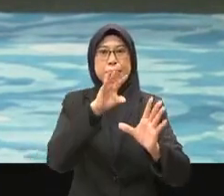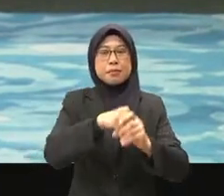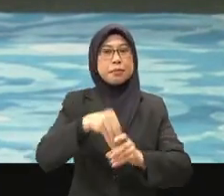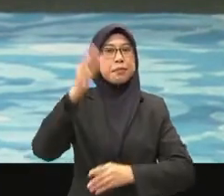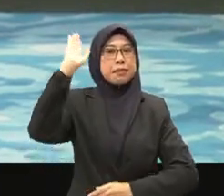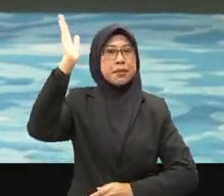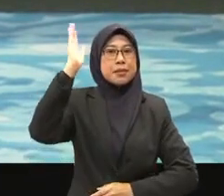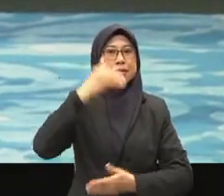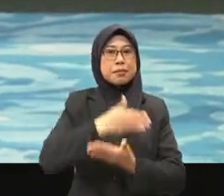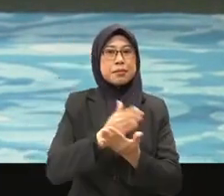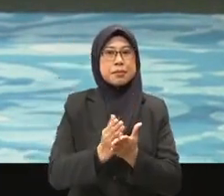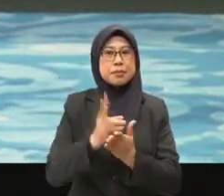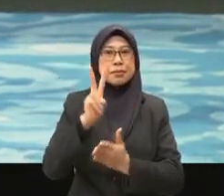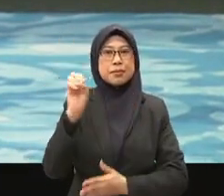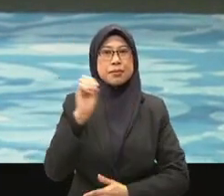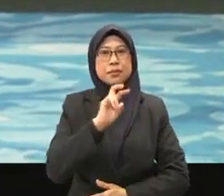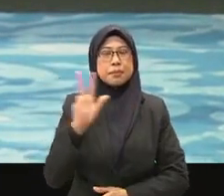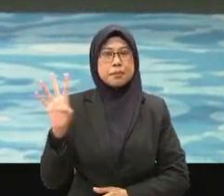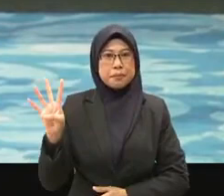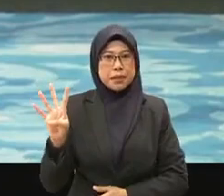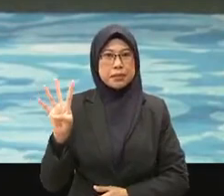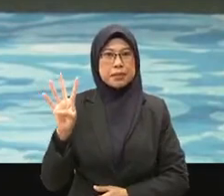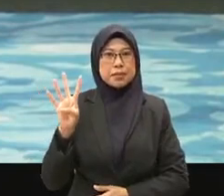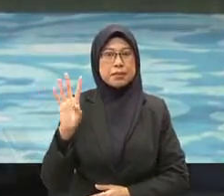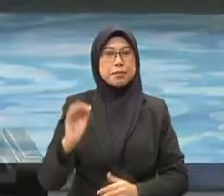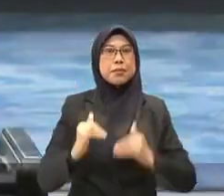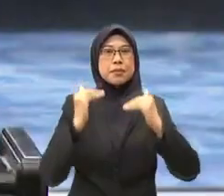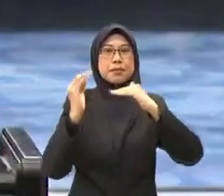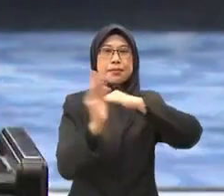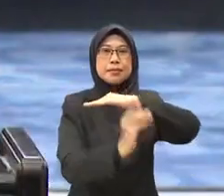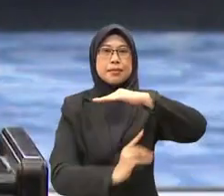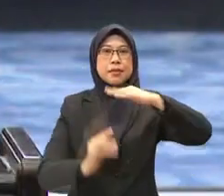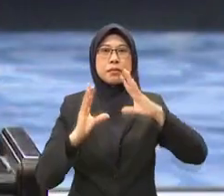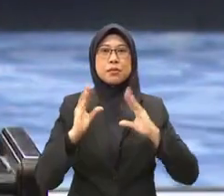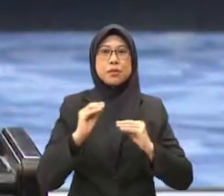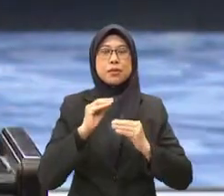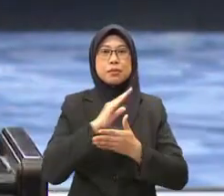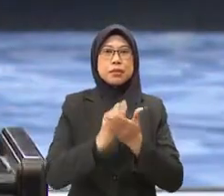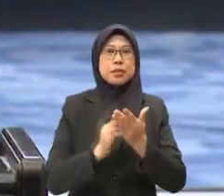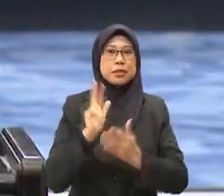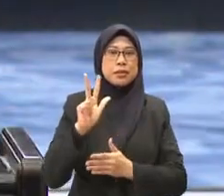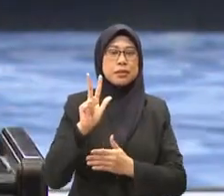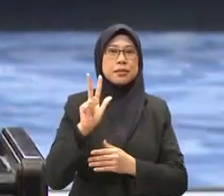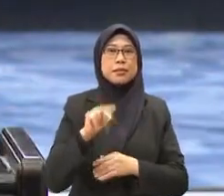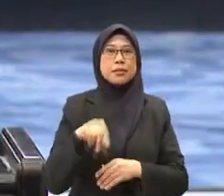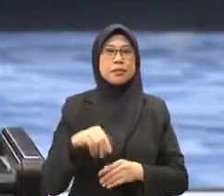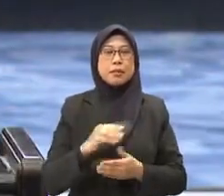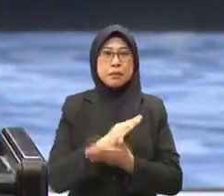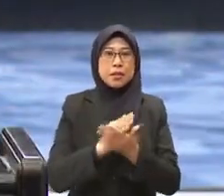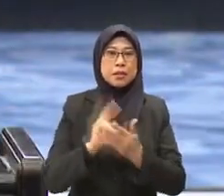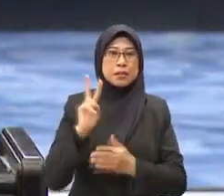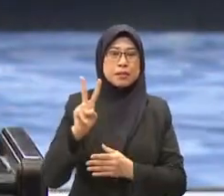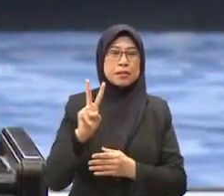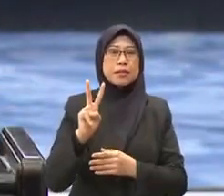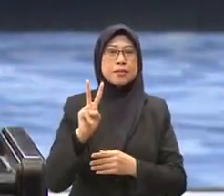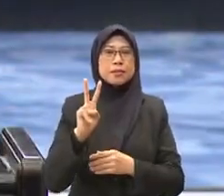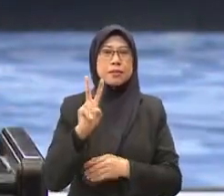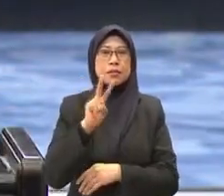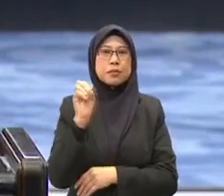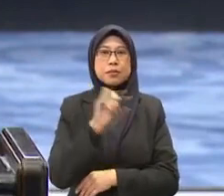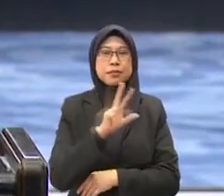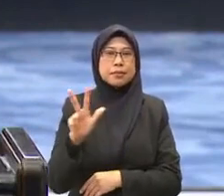perbahasan belanjawan 2024 pada peringkat dasar mesyuarat ketiga penggal kedua parlimen ke-15 tahun